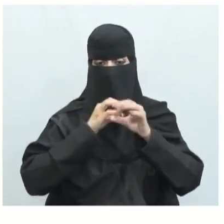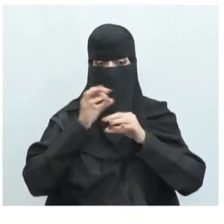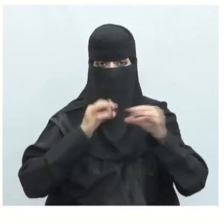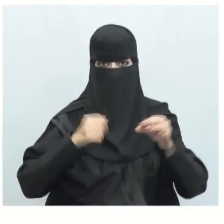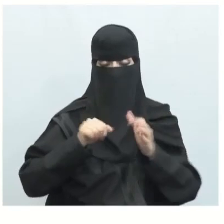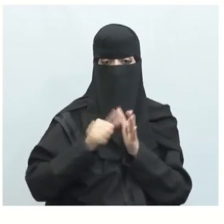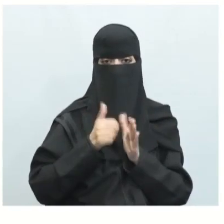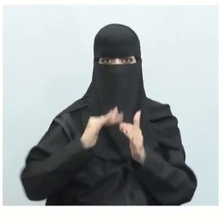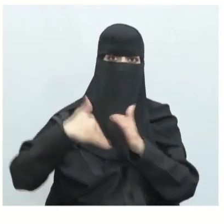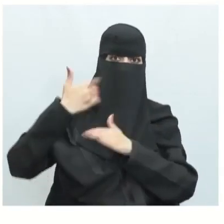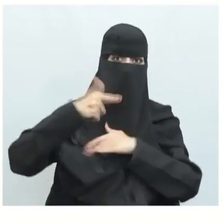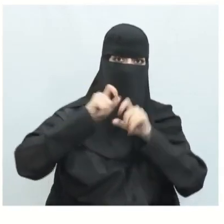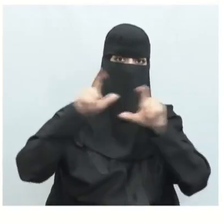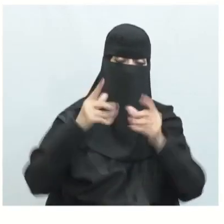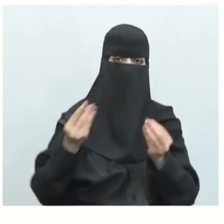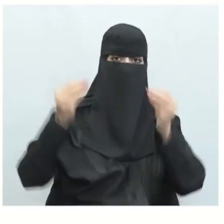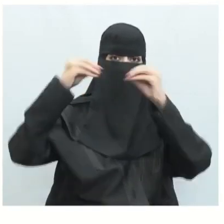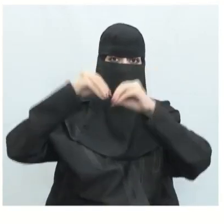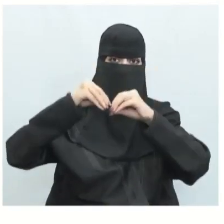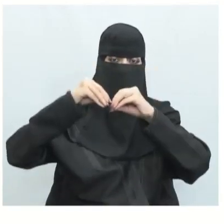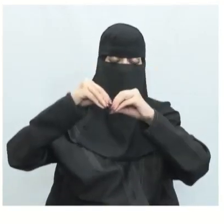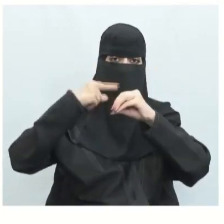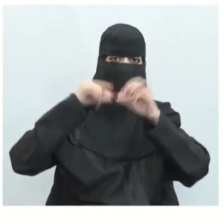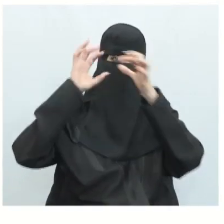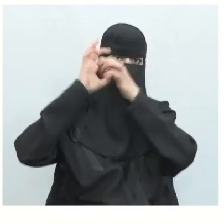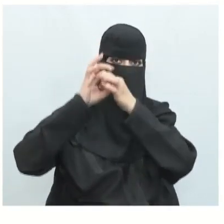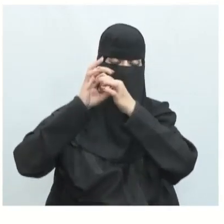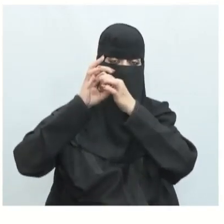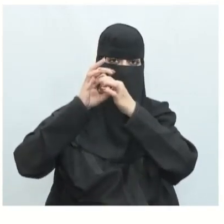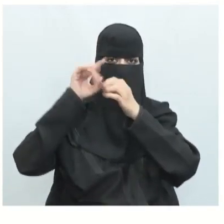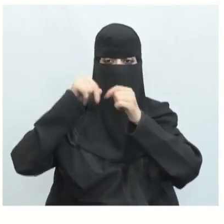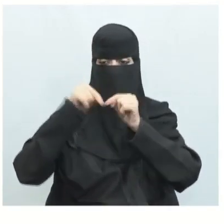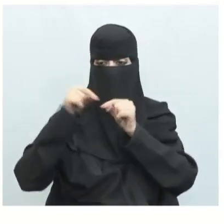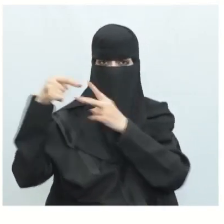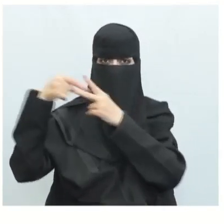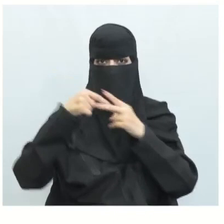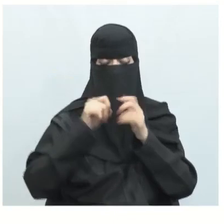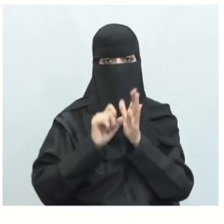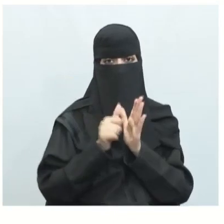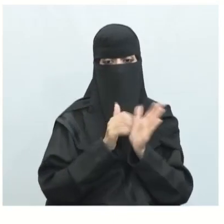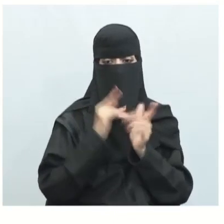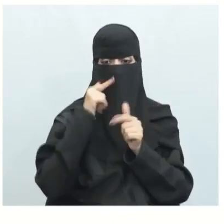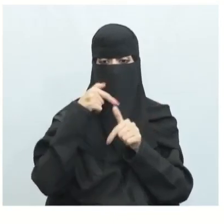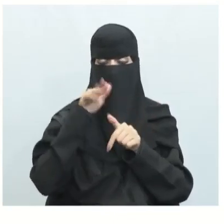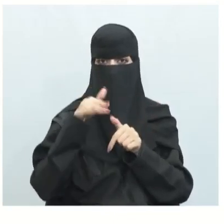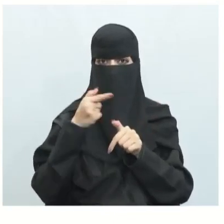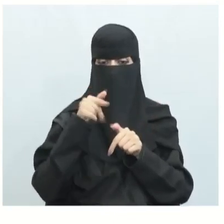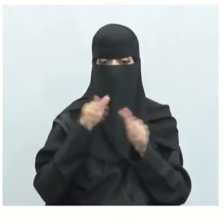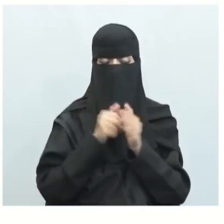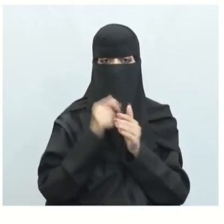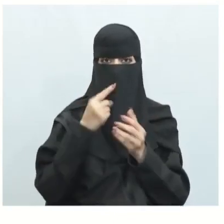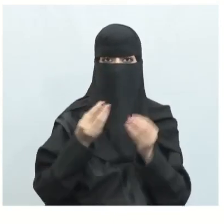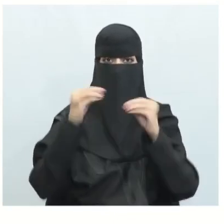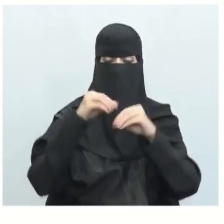الجديد بعد اضافه روابط او حواف جديده هنا يقول يو جراف